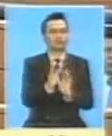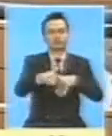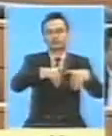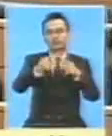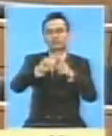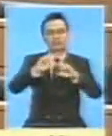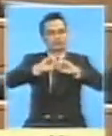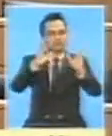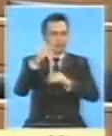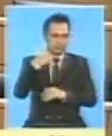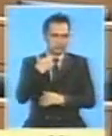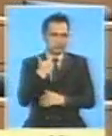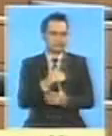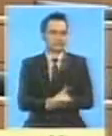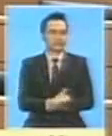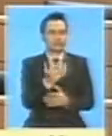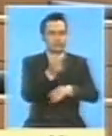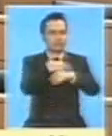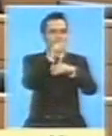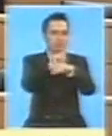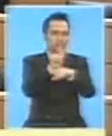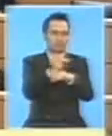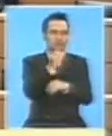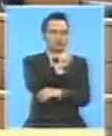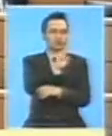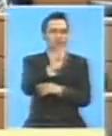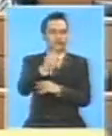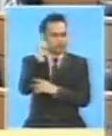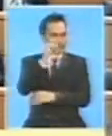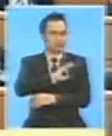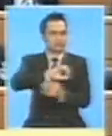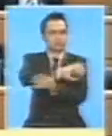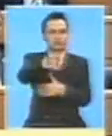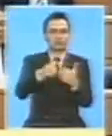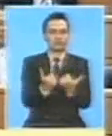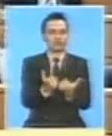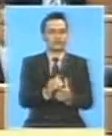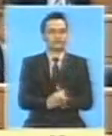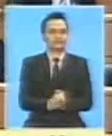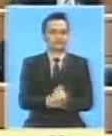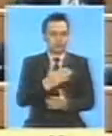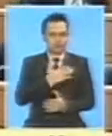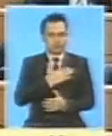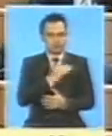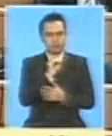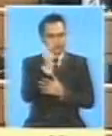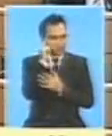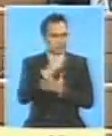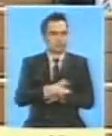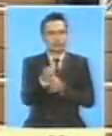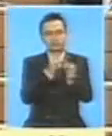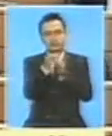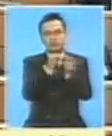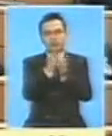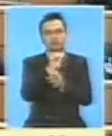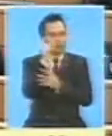ศอันนี้เป็นประเด็นสำคัญนะครับท่านประธานสภานิติบัญญัติแห่งชาติท่านสมาชิกผู้มีเกียรติที่เคารพนะครับวันนี้การแถลงนโยบายนั้น